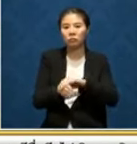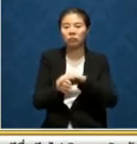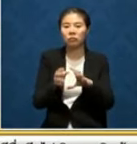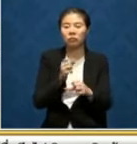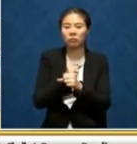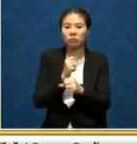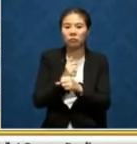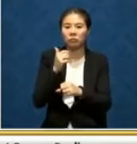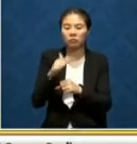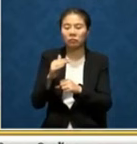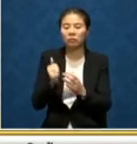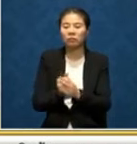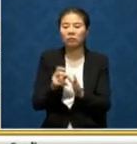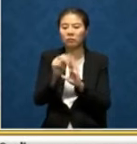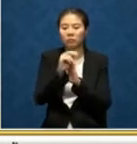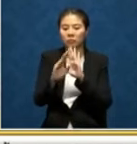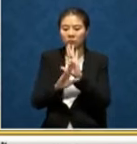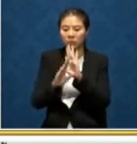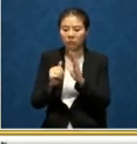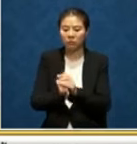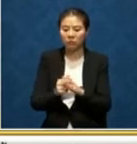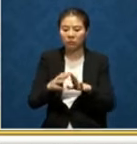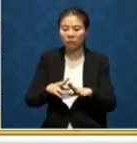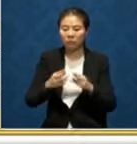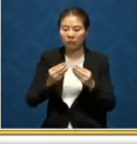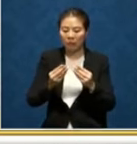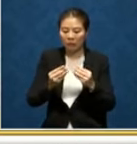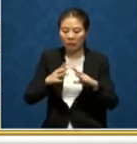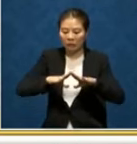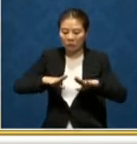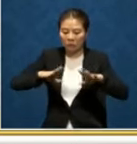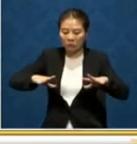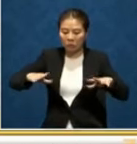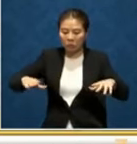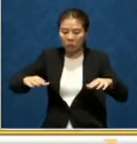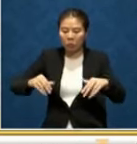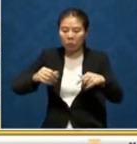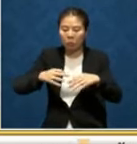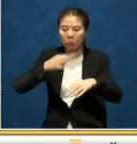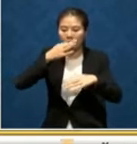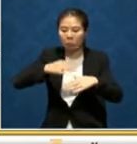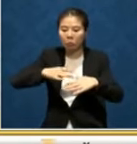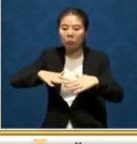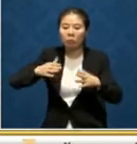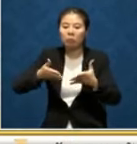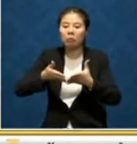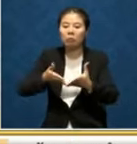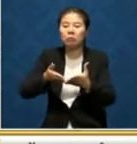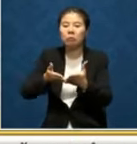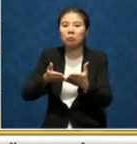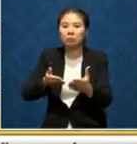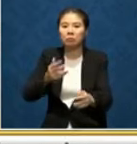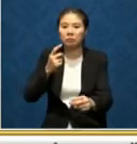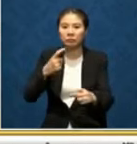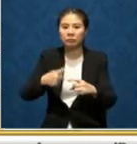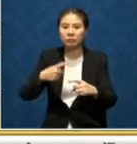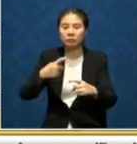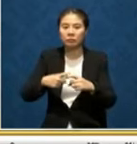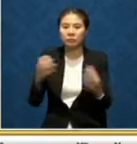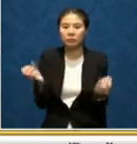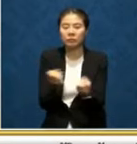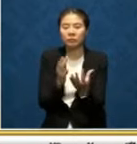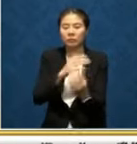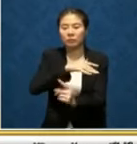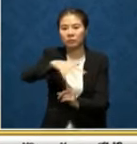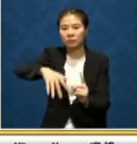นโยบายถมทะเลที่ไม่สนใจผลกระทบด้านสิ่งแวดล้อมที่เกิดขึ้นอย่างรุนแรงต่อทรัพยากรและสิ่งแวดล้อม